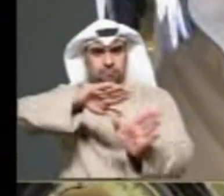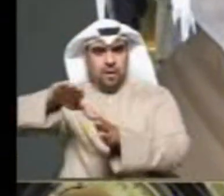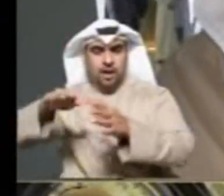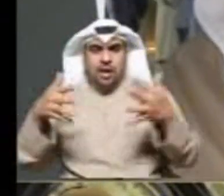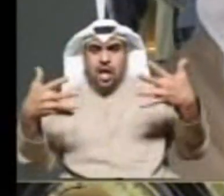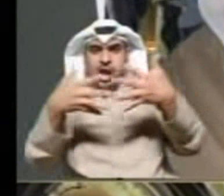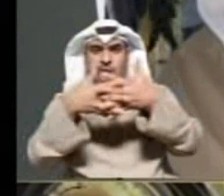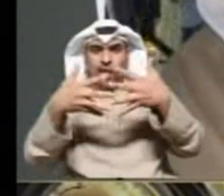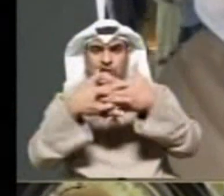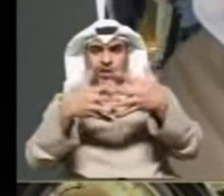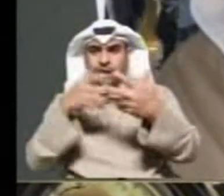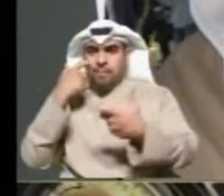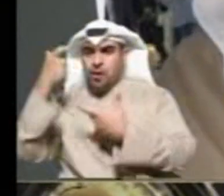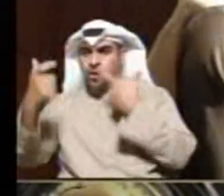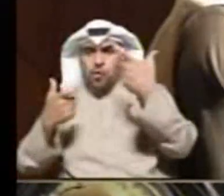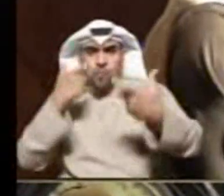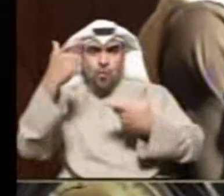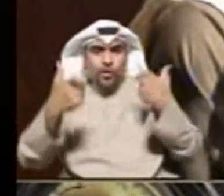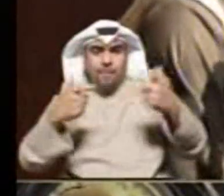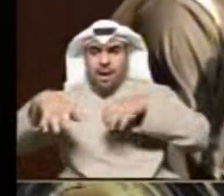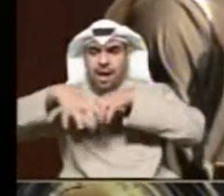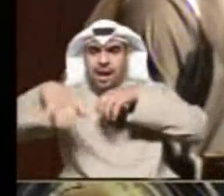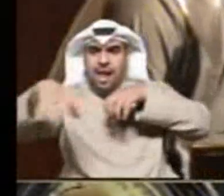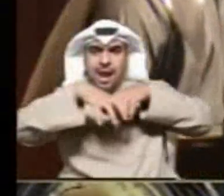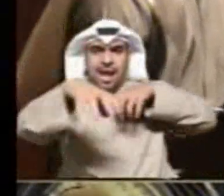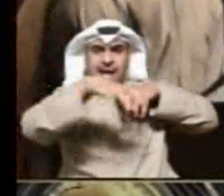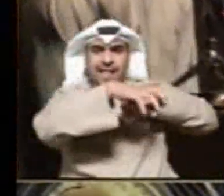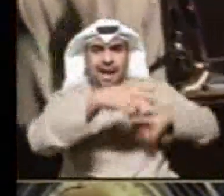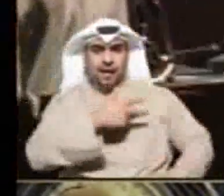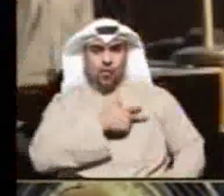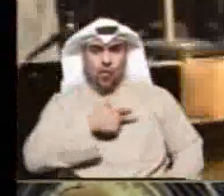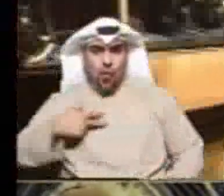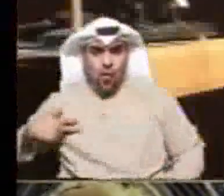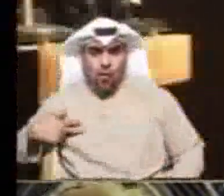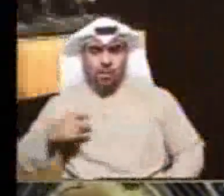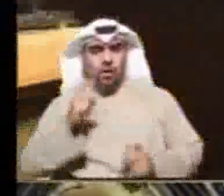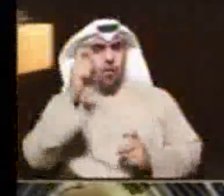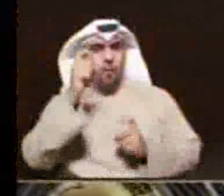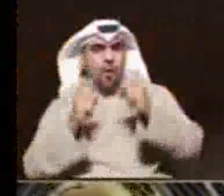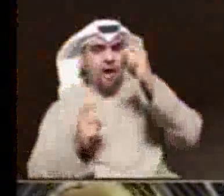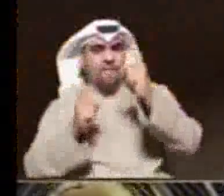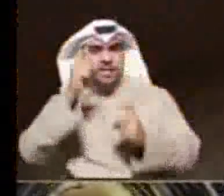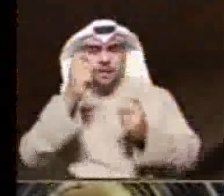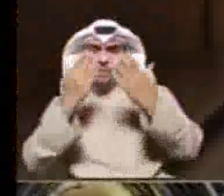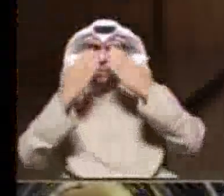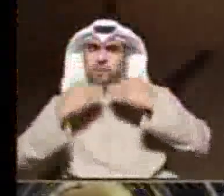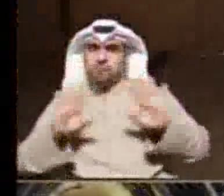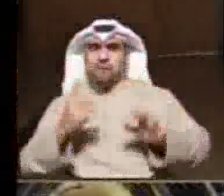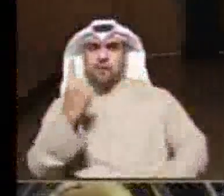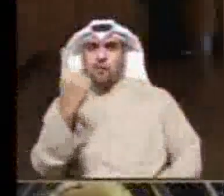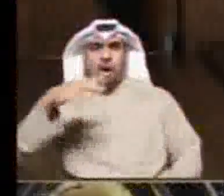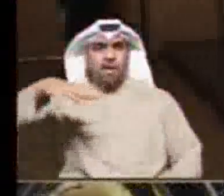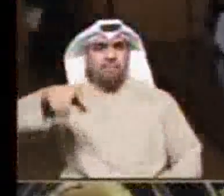المرافق، فنحن نحبذ المنافسة. إدارة المرافق والمنشآت الحكومية توفر على الدولة 20%